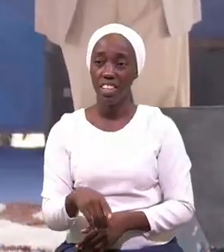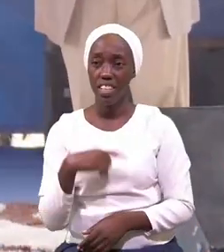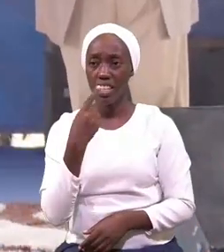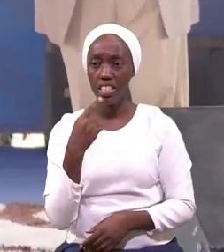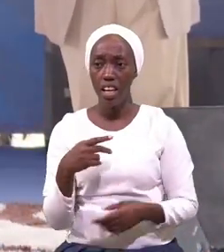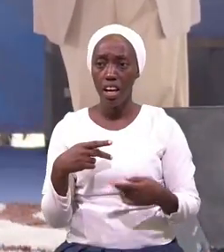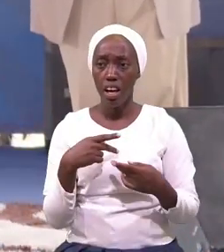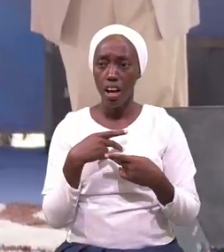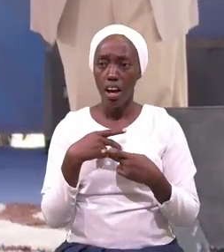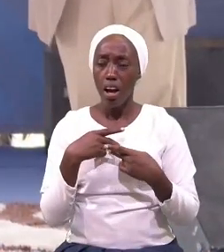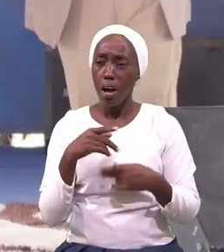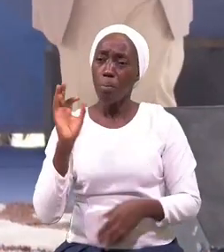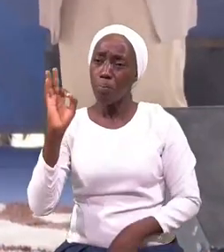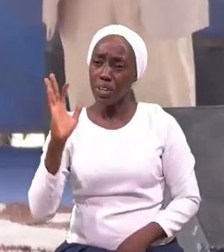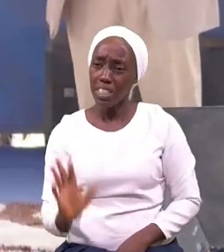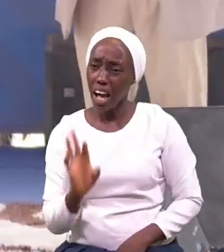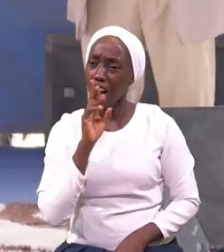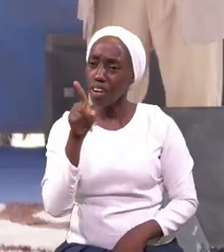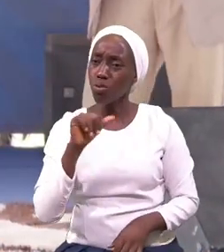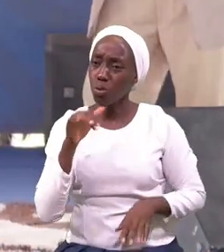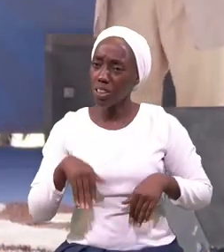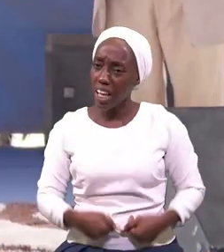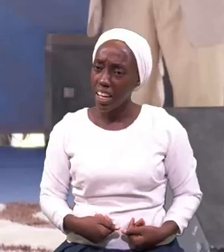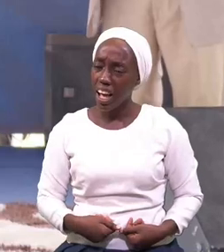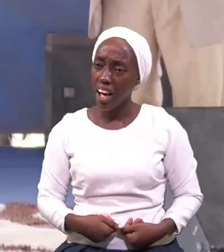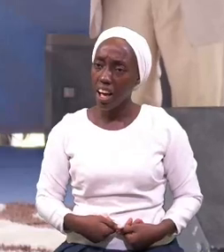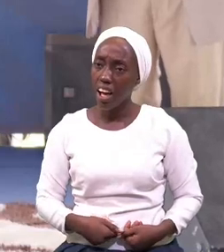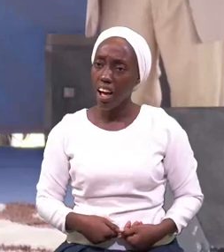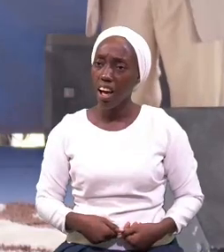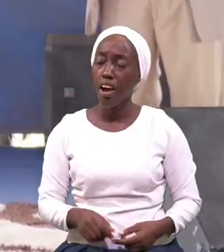Ils ont dit, pasteur, est-ce que tu n'es pas fatigué?